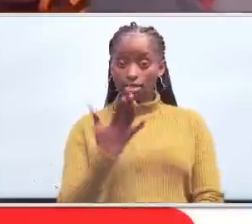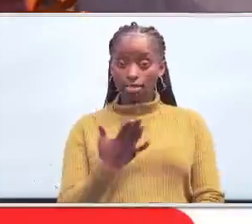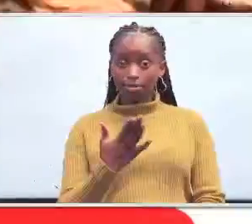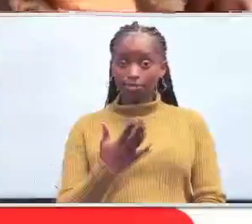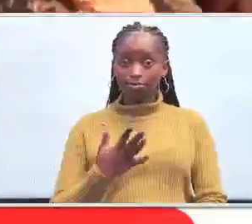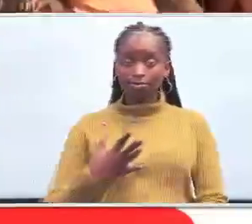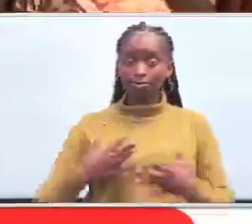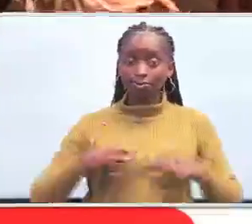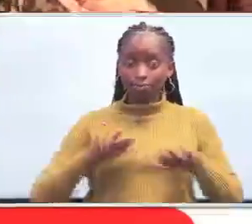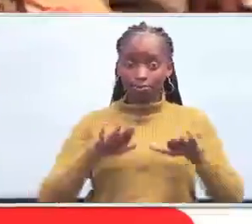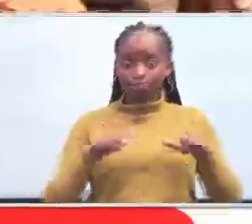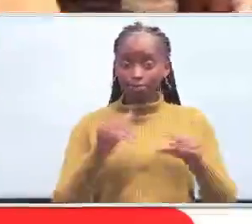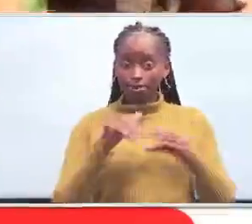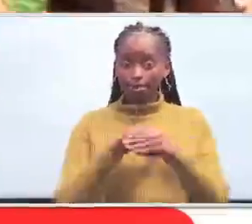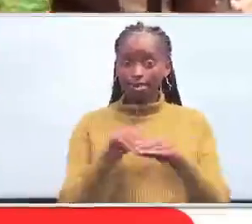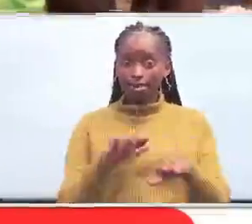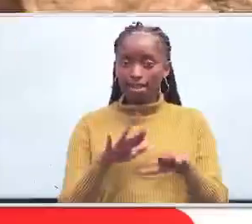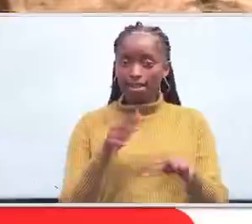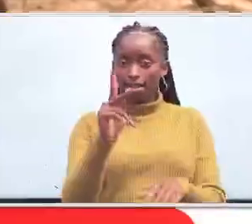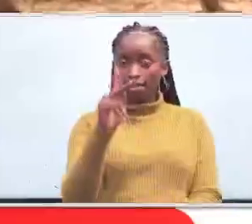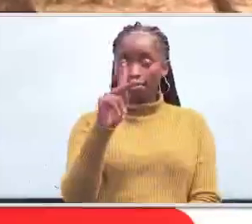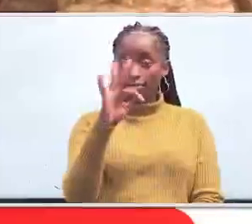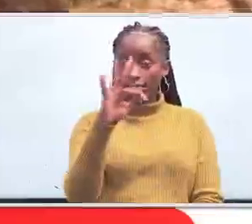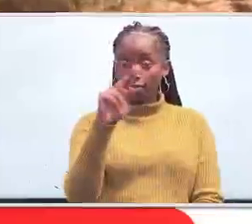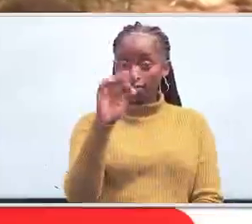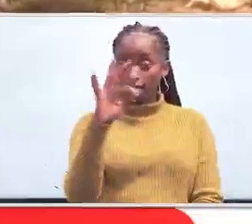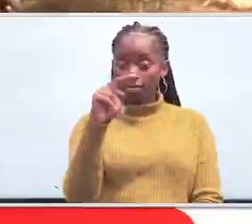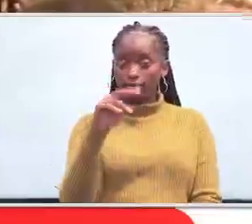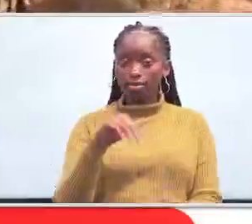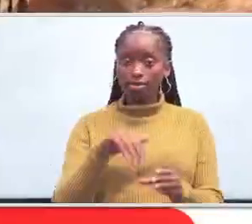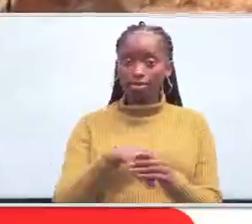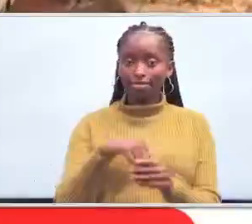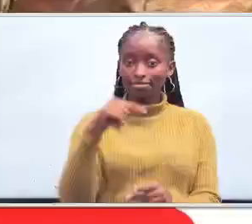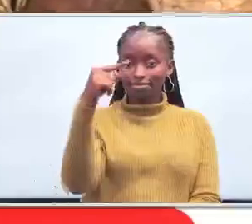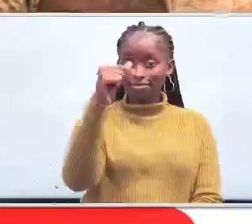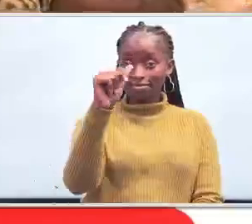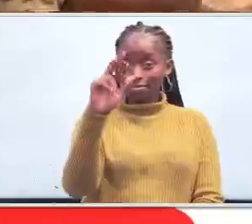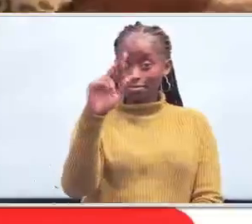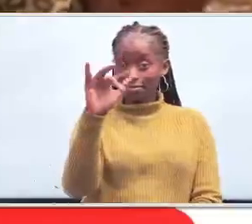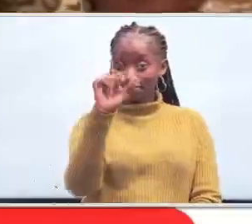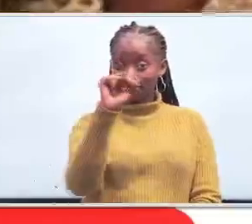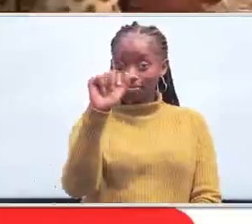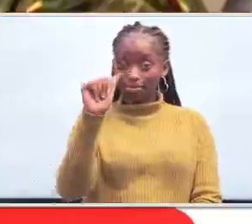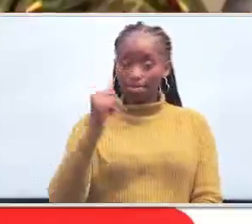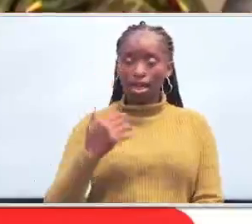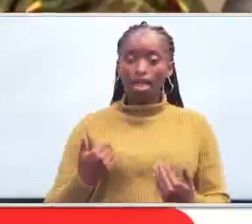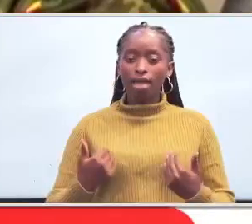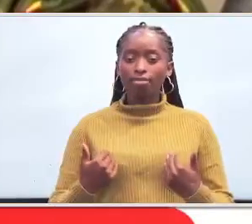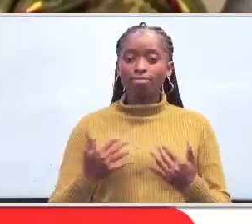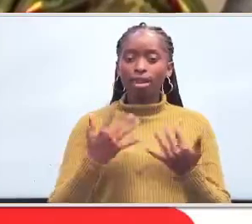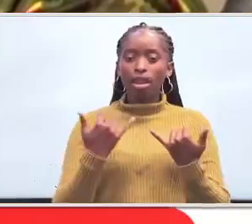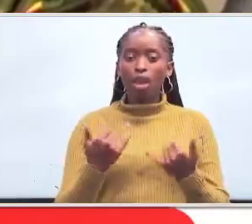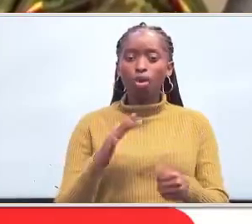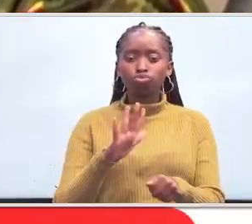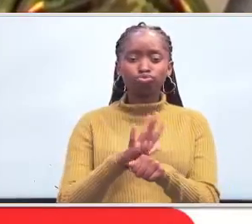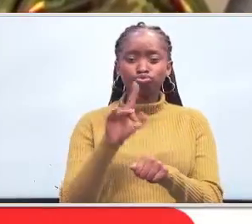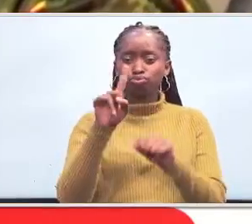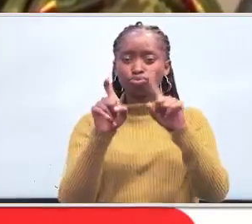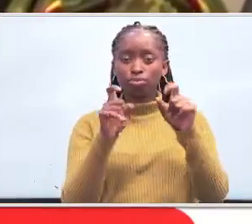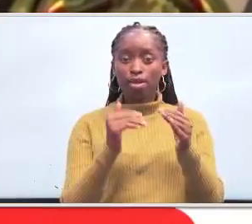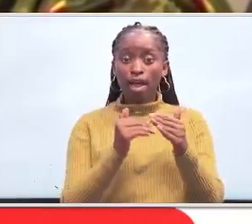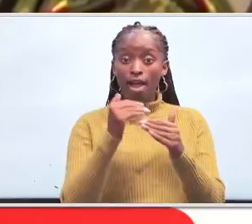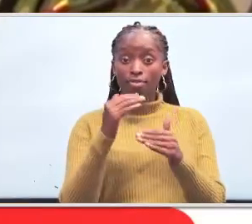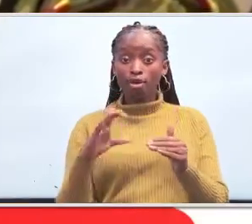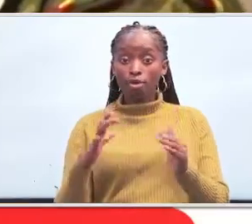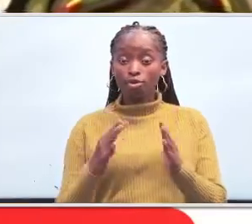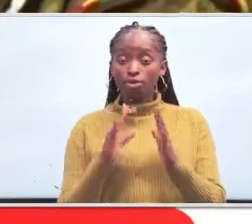Wakazi kutoka maeneo ya Fafi, kaunti ya Garissa, sasa wameachwa na maswali mengi baada ya gavana wa kaunti hiyo Nathif Jama kusisitiza